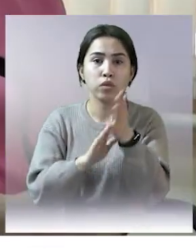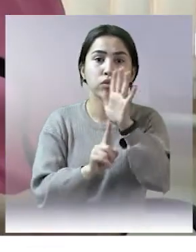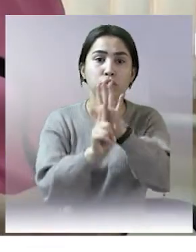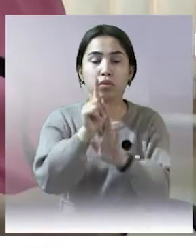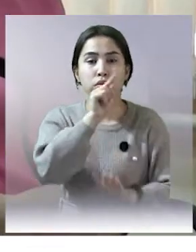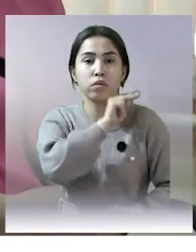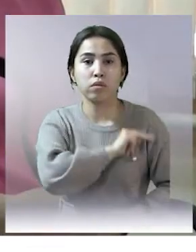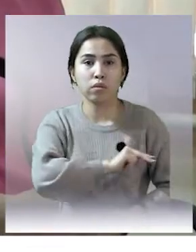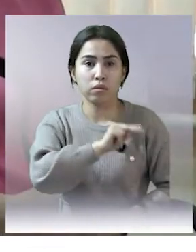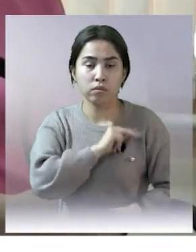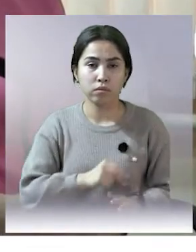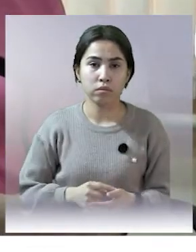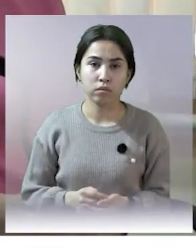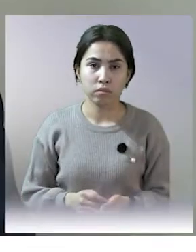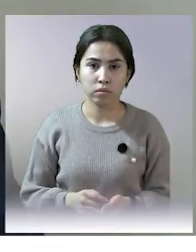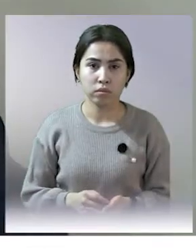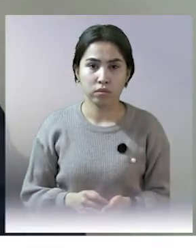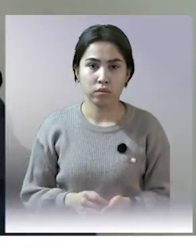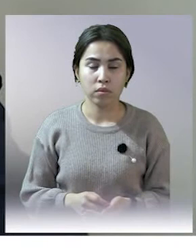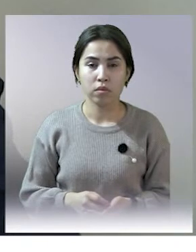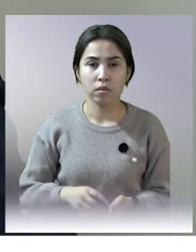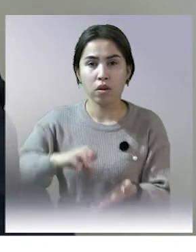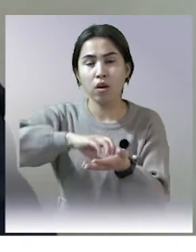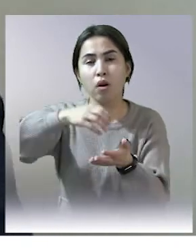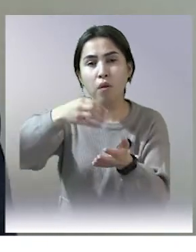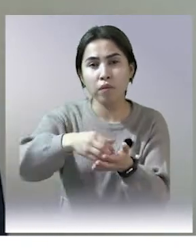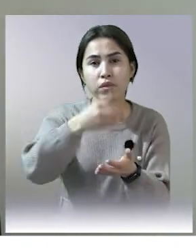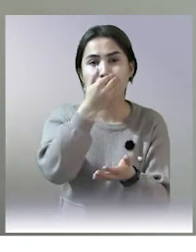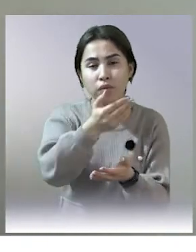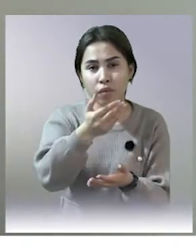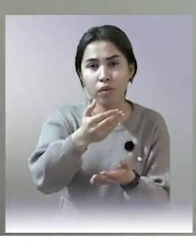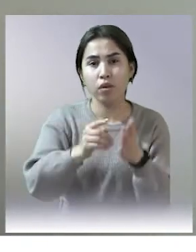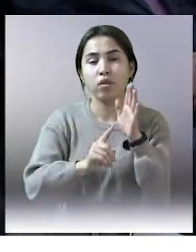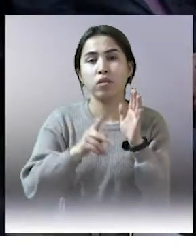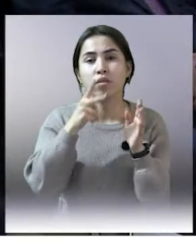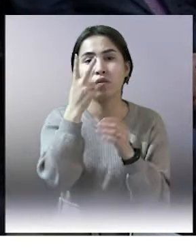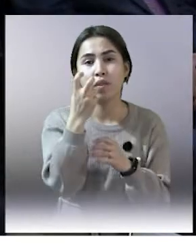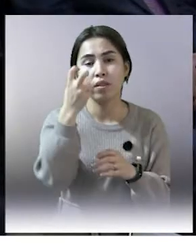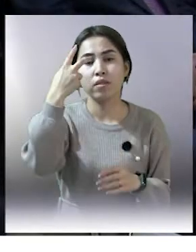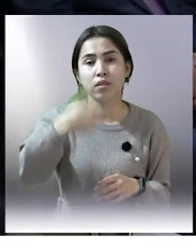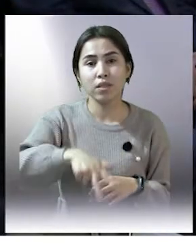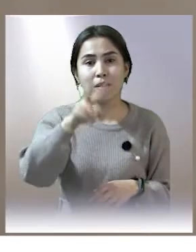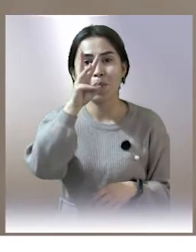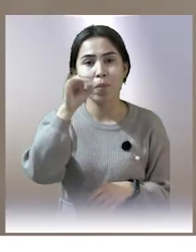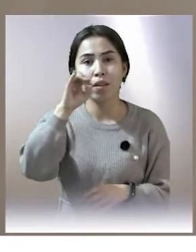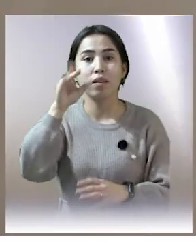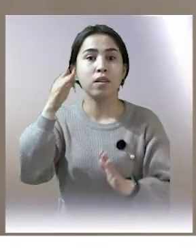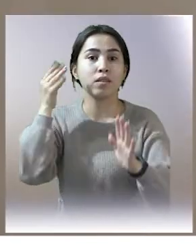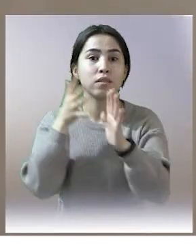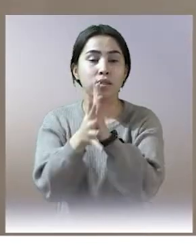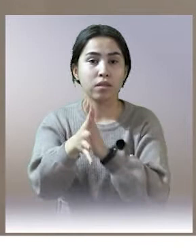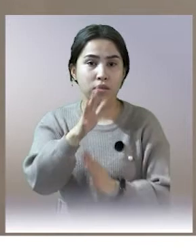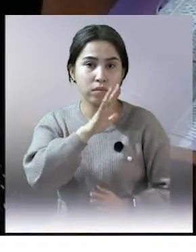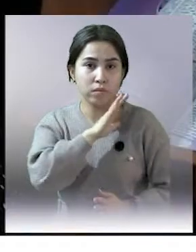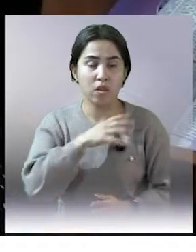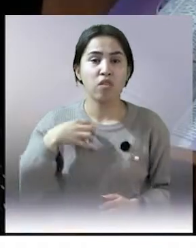шексіз. Біліктілігін арттыру курстары ең әуелі саналы ұрпақ тәрбиелеп, білімді өрендер санын арттыруға мүмкіндік береді. Өз кезегінде оқытушы үшін